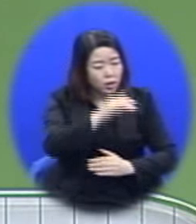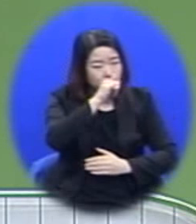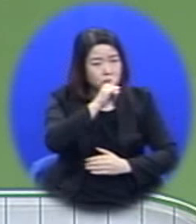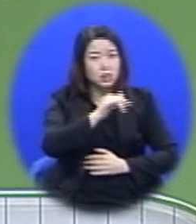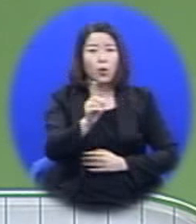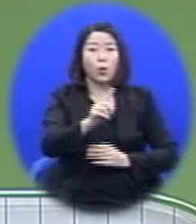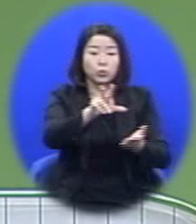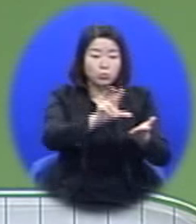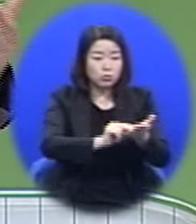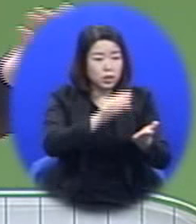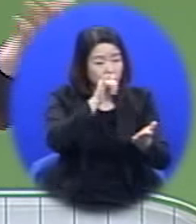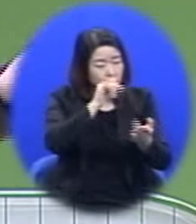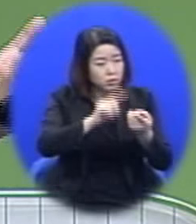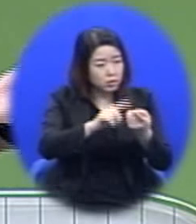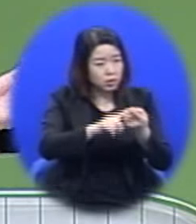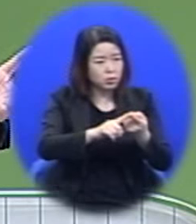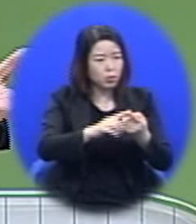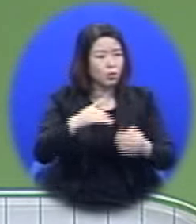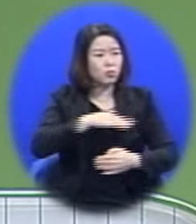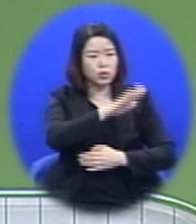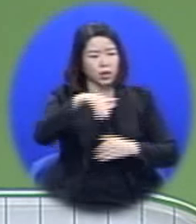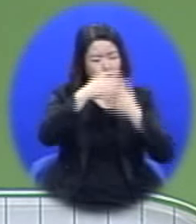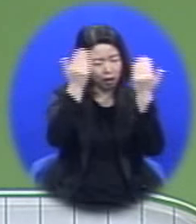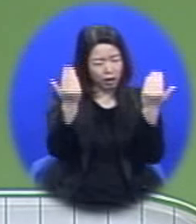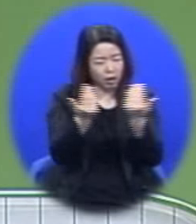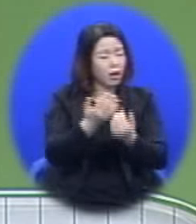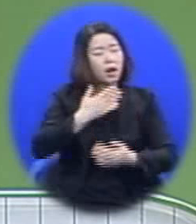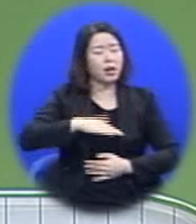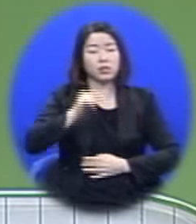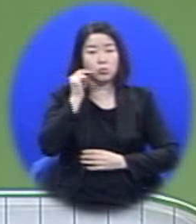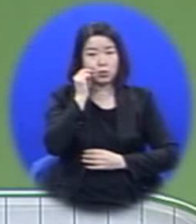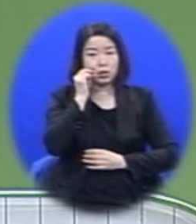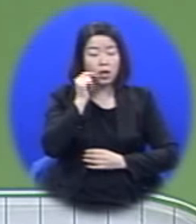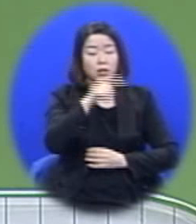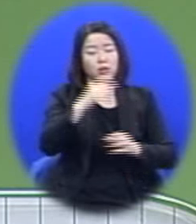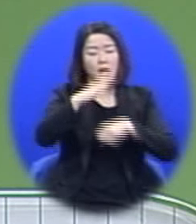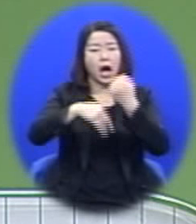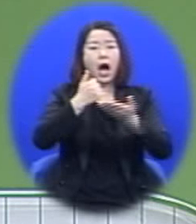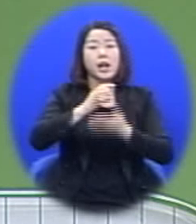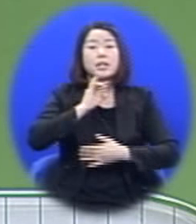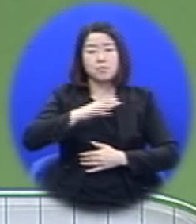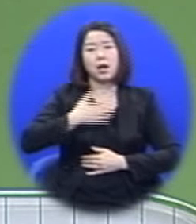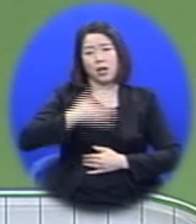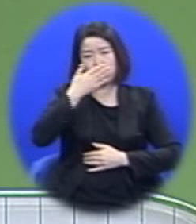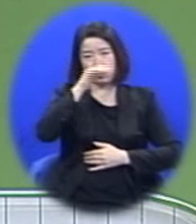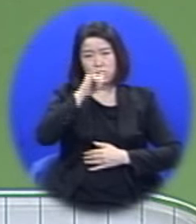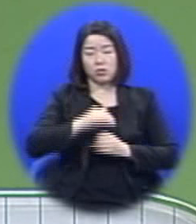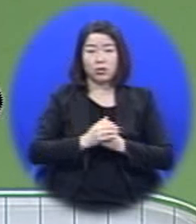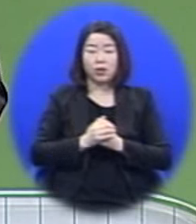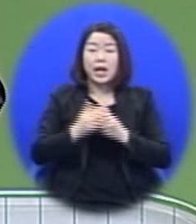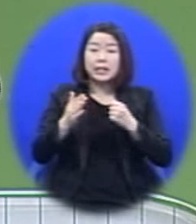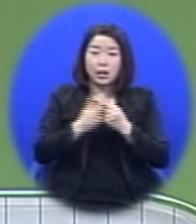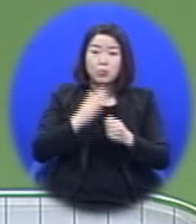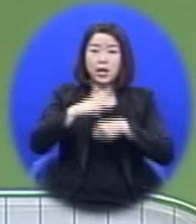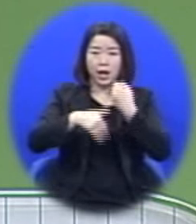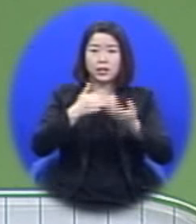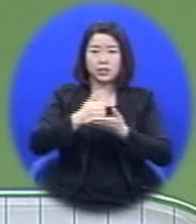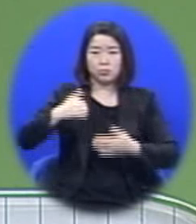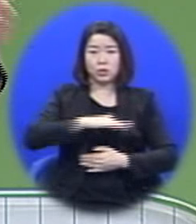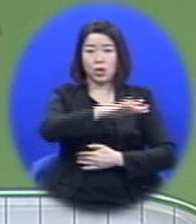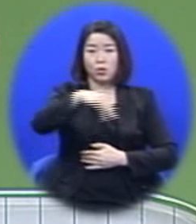어떤 문제가 있는지 우리가 도무지 알지 못합니다. 그건 하나님만 아시는 것이죠. 그래서 하나님은